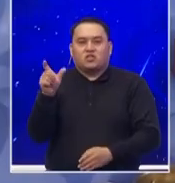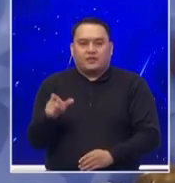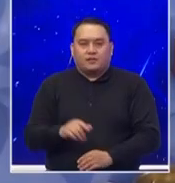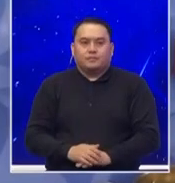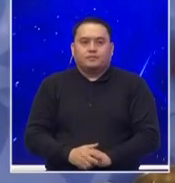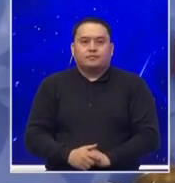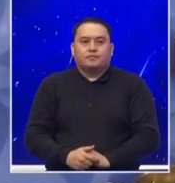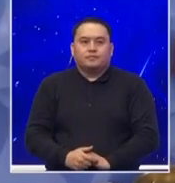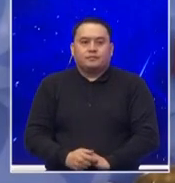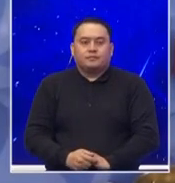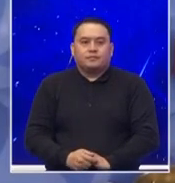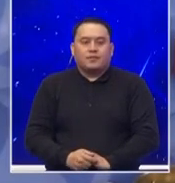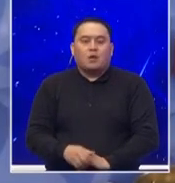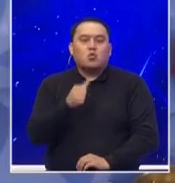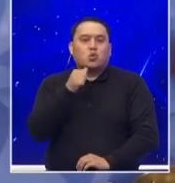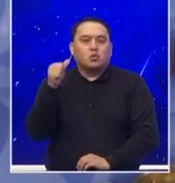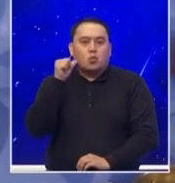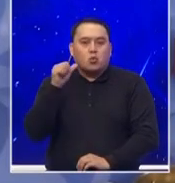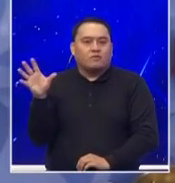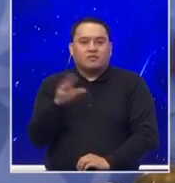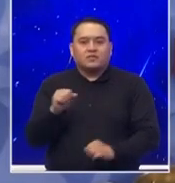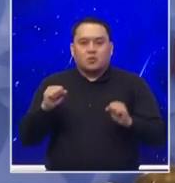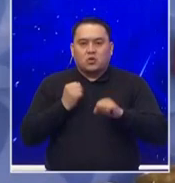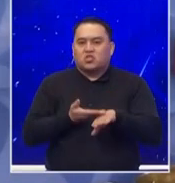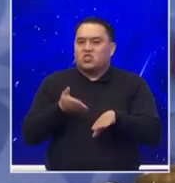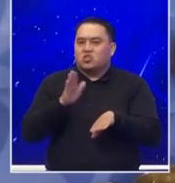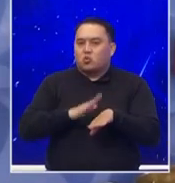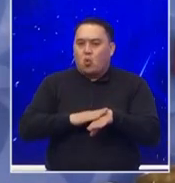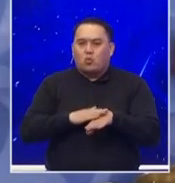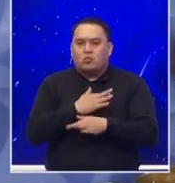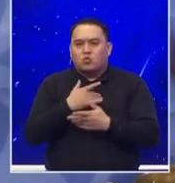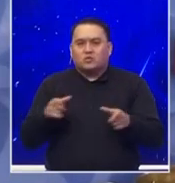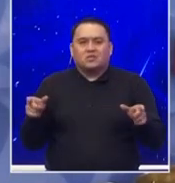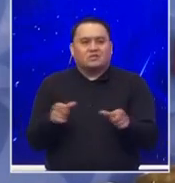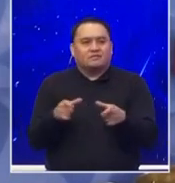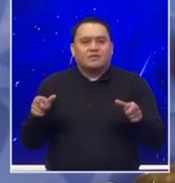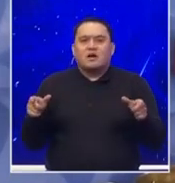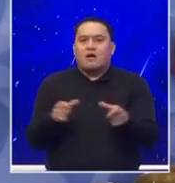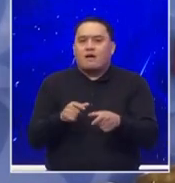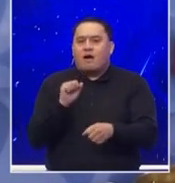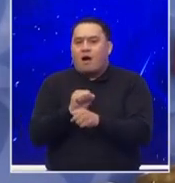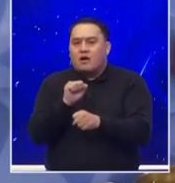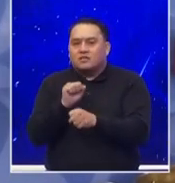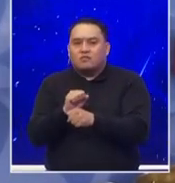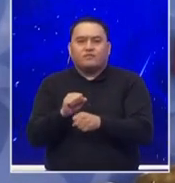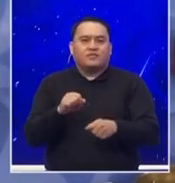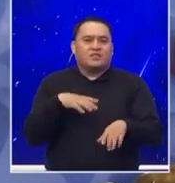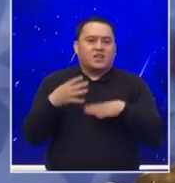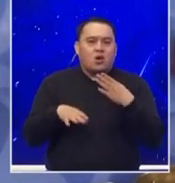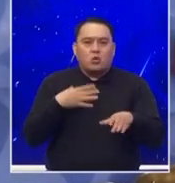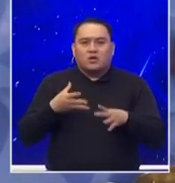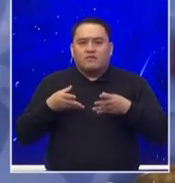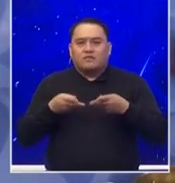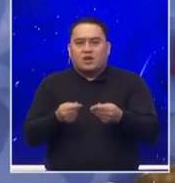5 кандидатов. Прошлый год для всех спортсменов был тяжелым. Многочисленные карантинные меры, остановка тренировок повлияли на